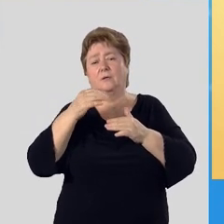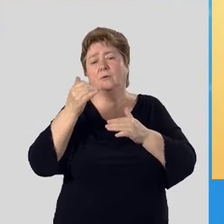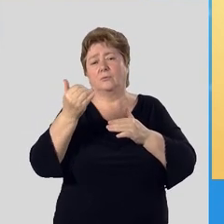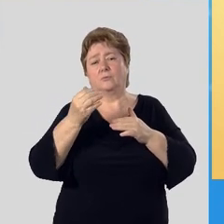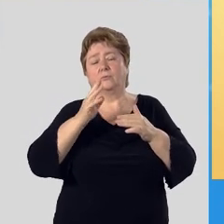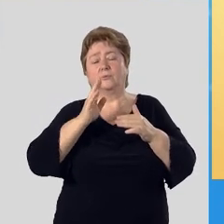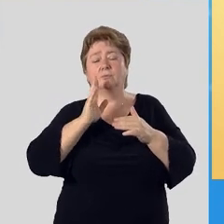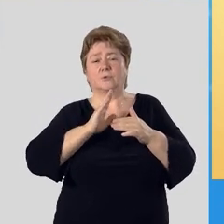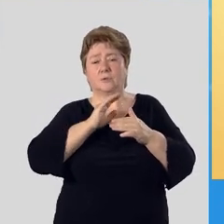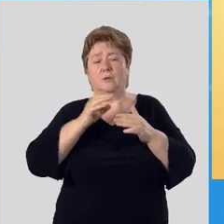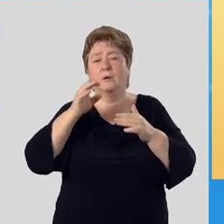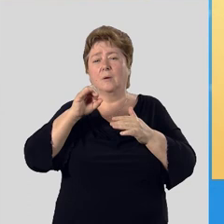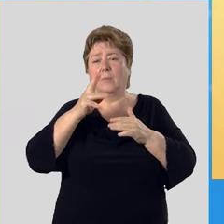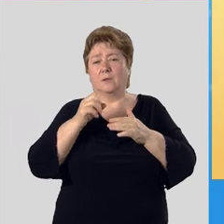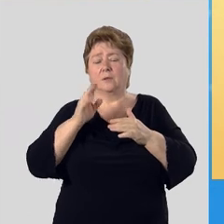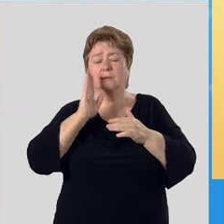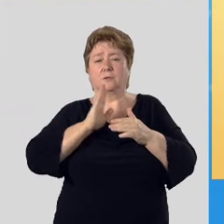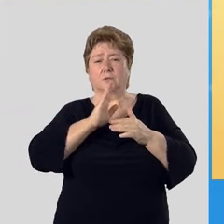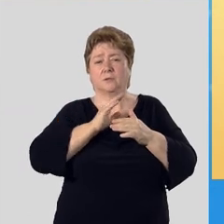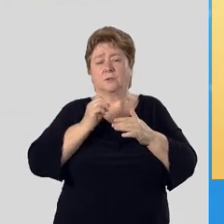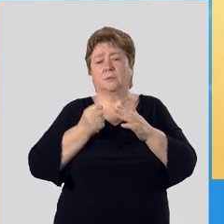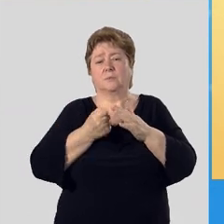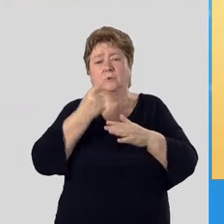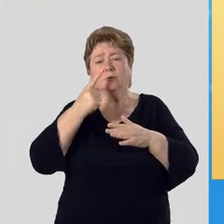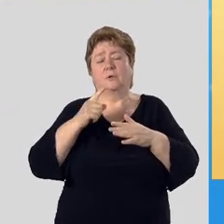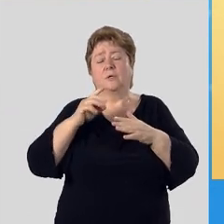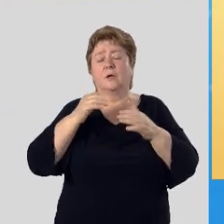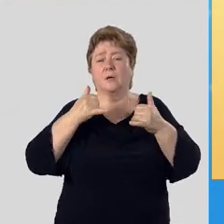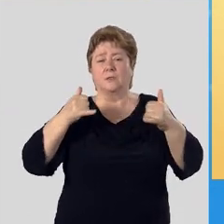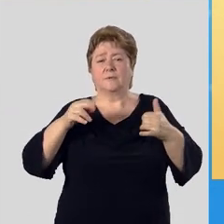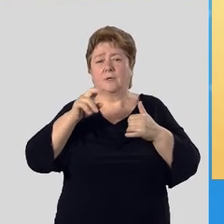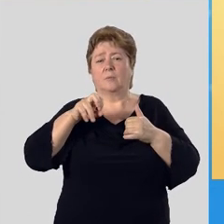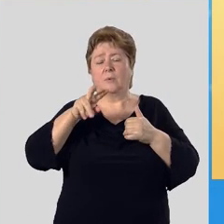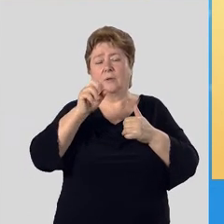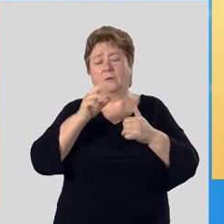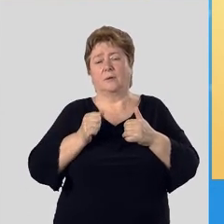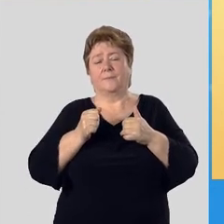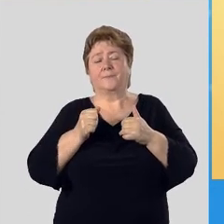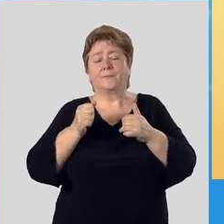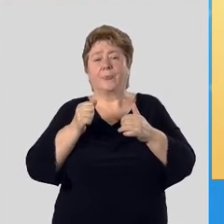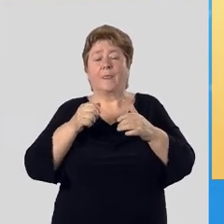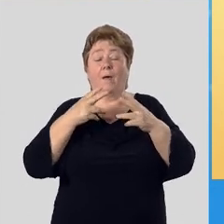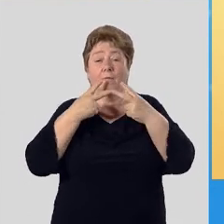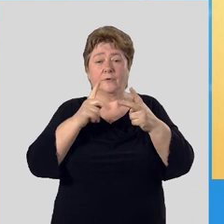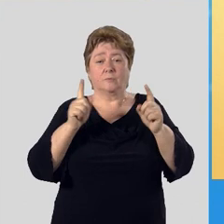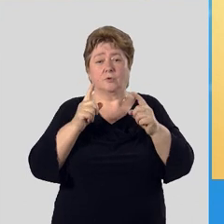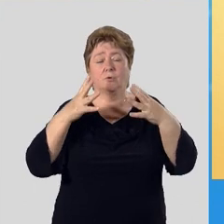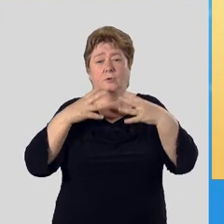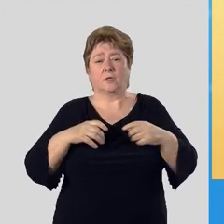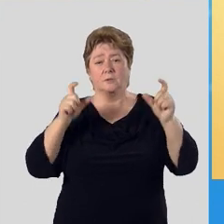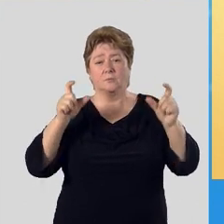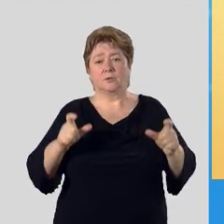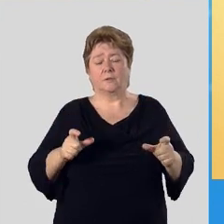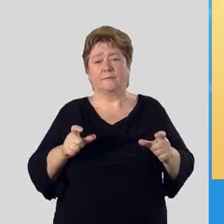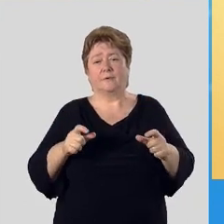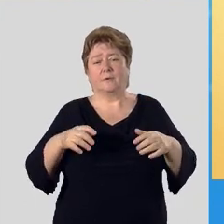женщин. В матке женщины происходит развитие плода. Мы видим, что организм